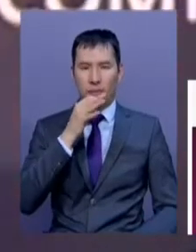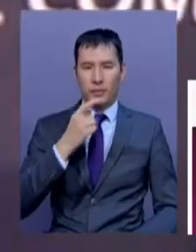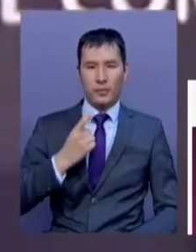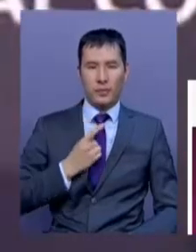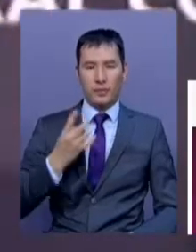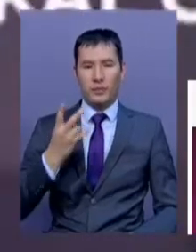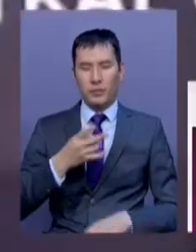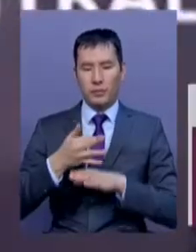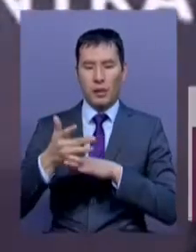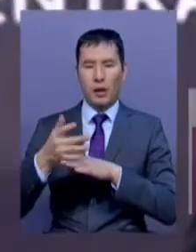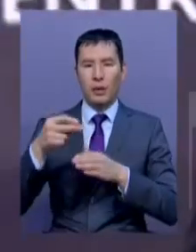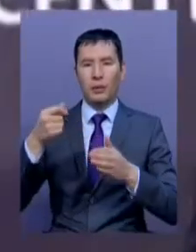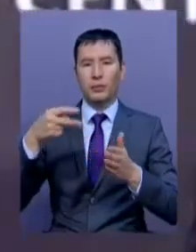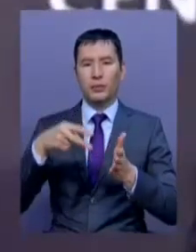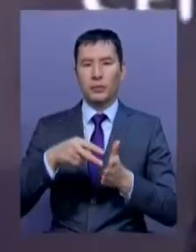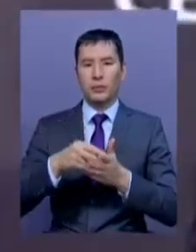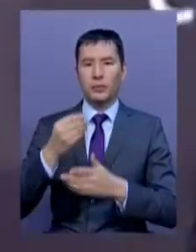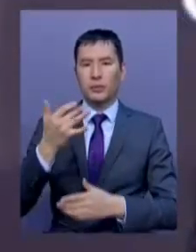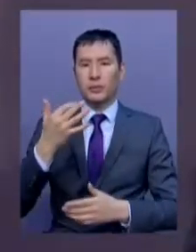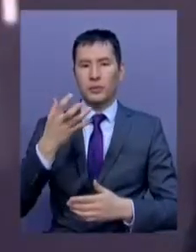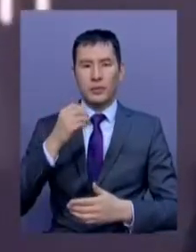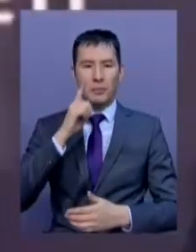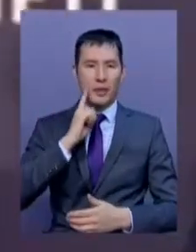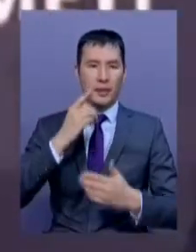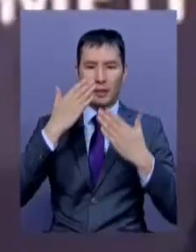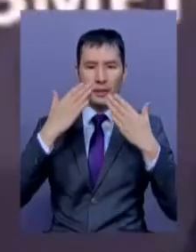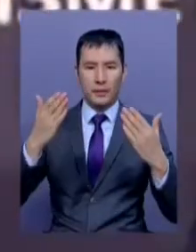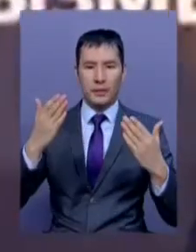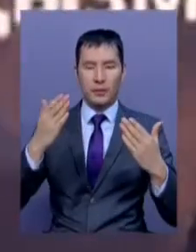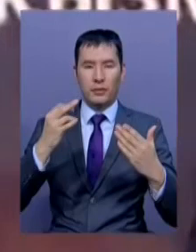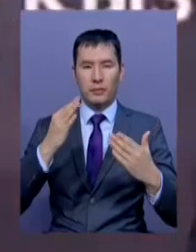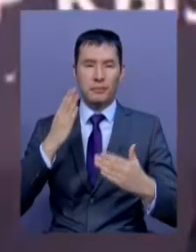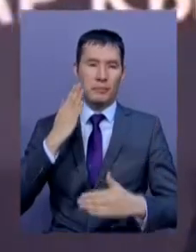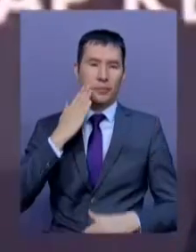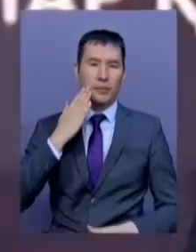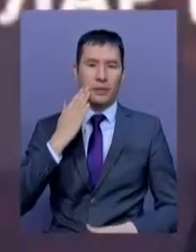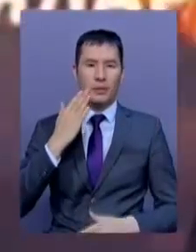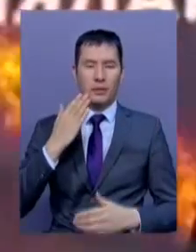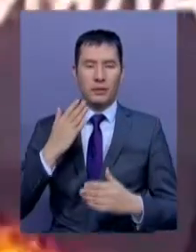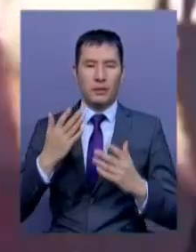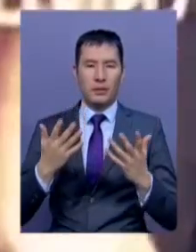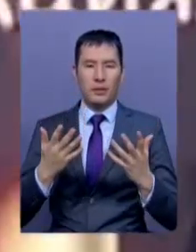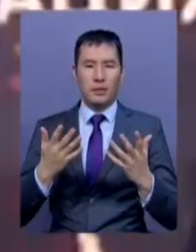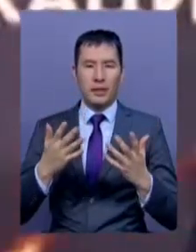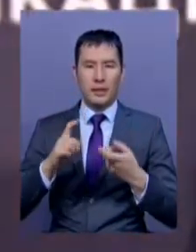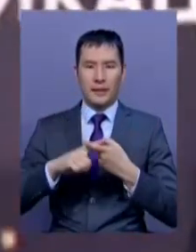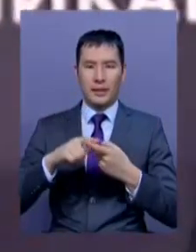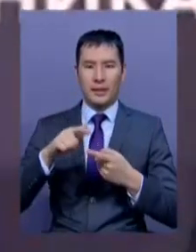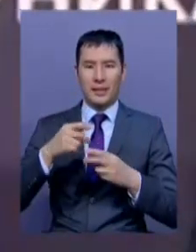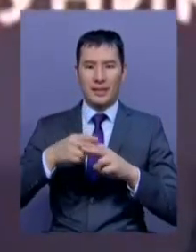оның бағасы қандай болатын әлі белгісіз. Жалпы болжамдарға қарағанда осы тұмауға